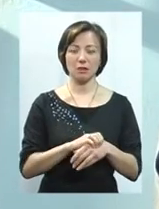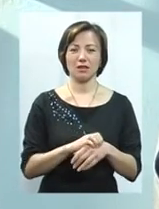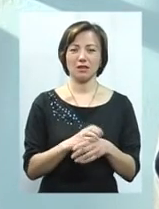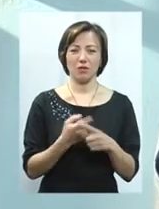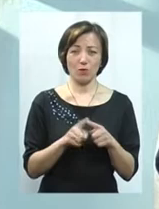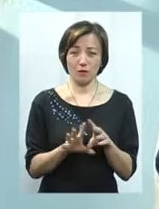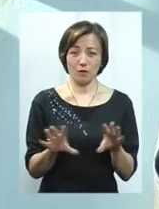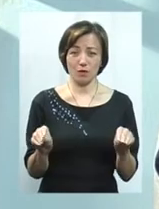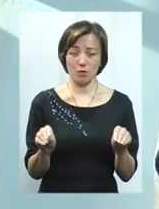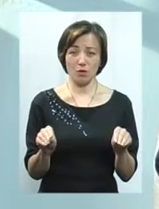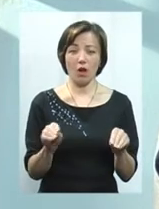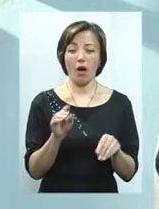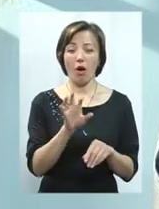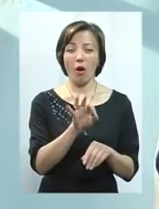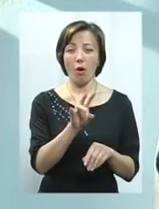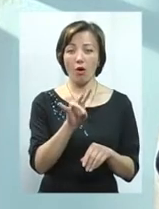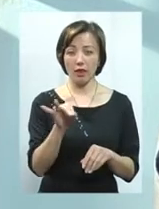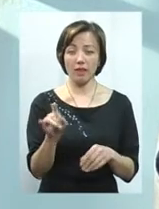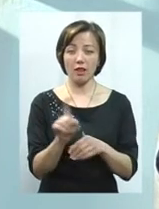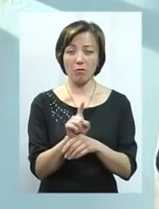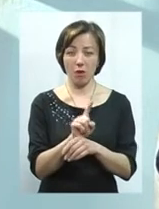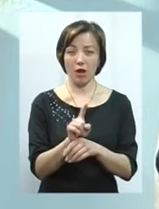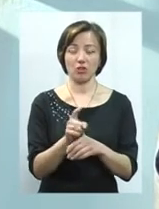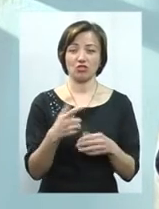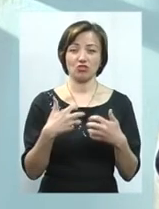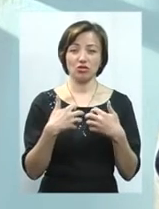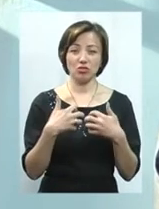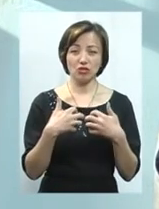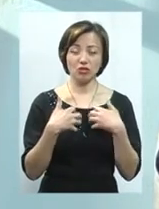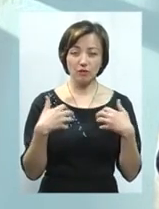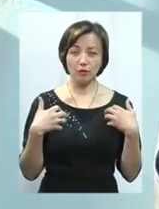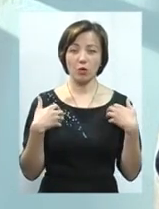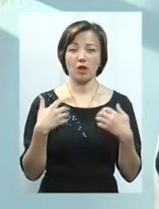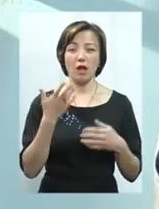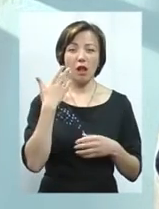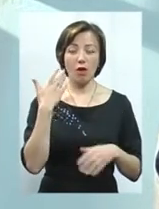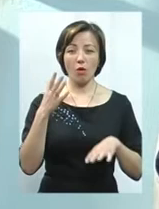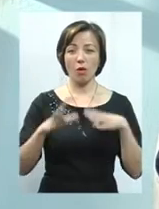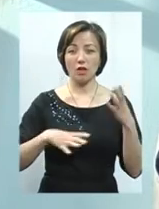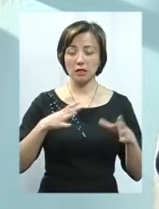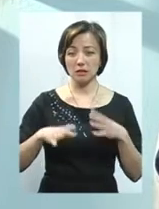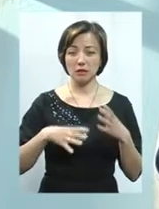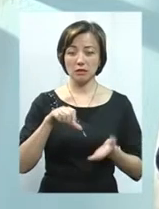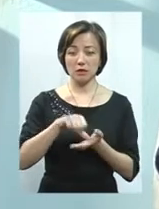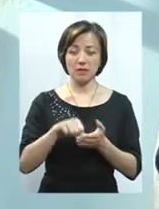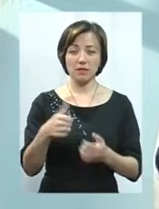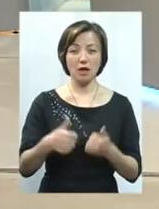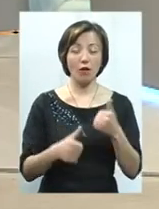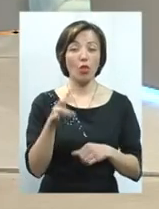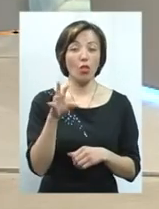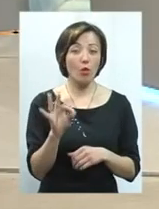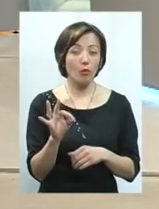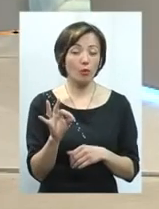далее. Вот и все. Они нормальные животные, совершенно легко дресируются, выступают в соревнованиях, принимают участие. Але